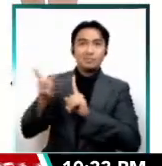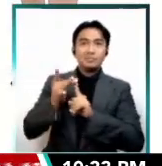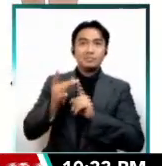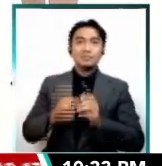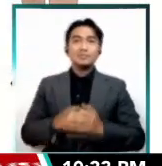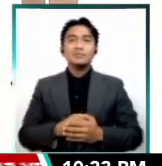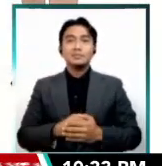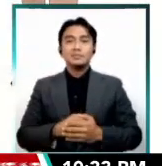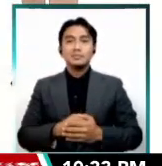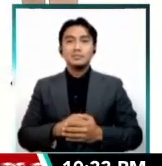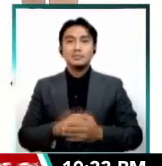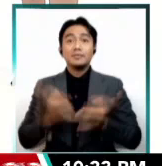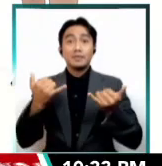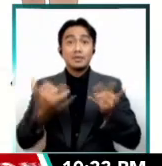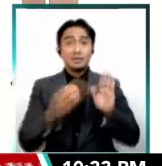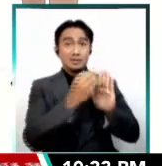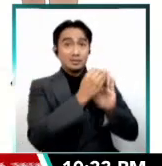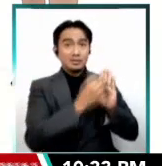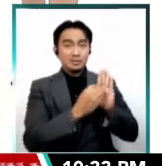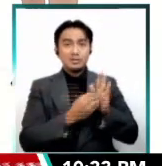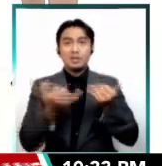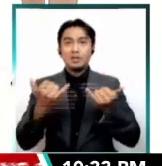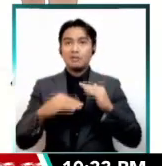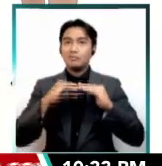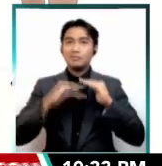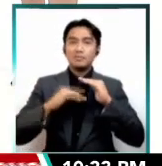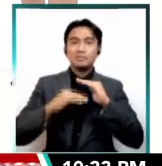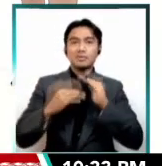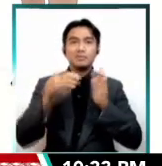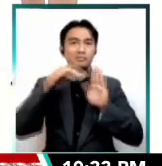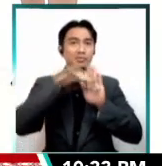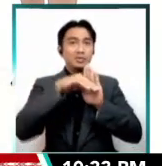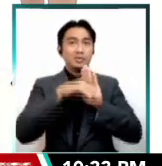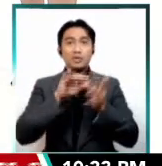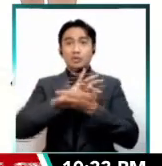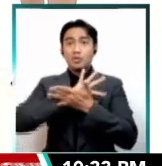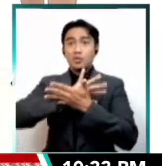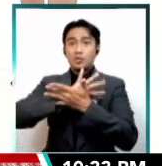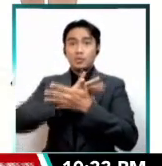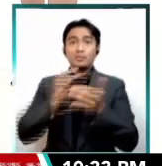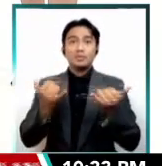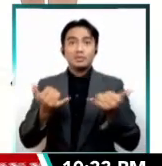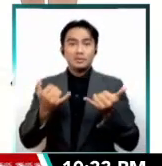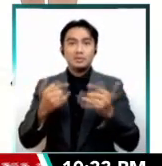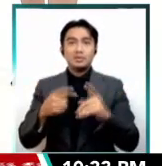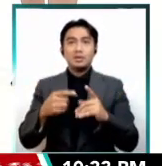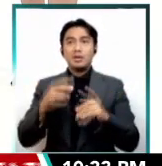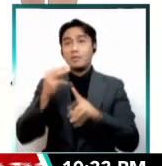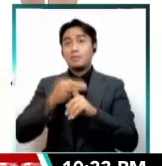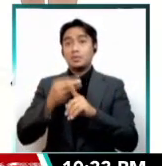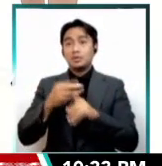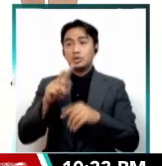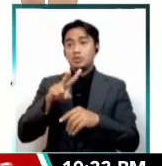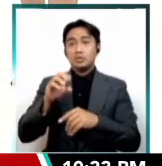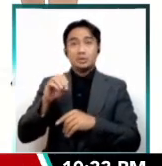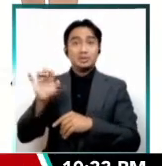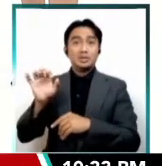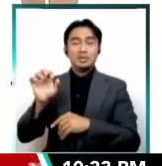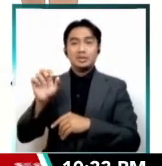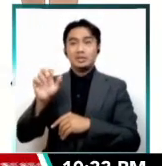Naitala ngayong araw ang pinakamababang bilang ng new COVID cases mula nitong Marso. 2,303 po